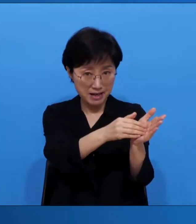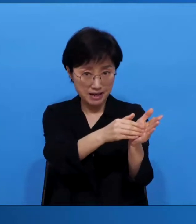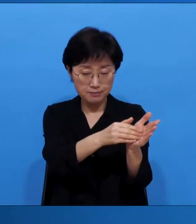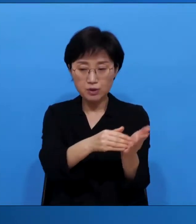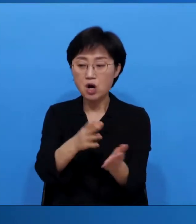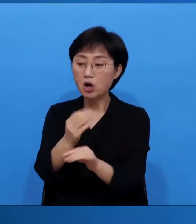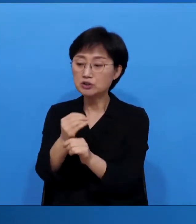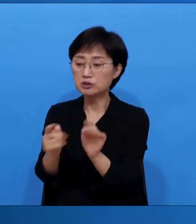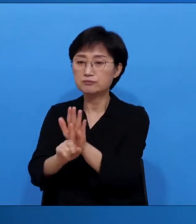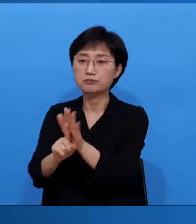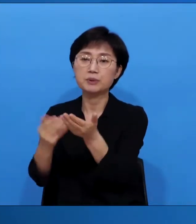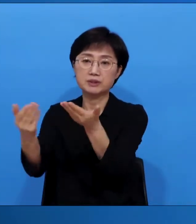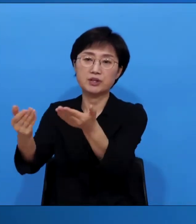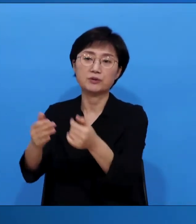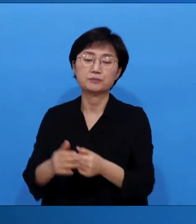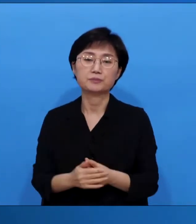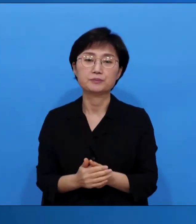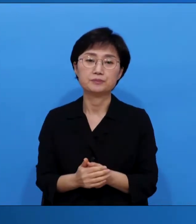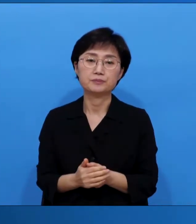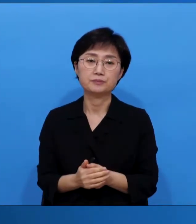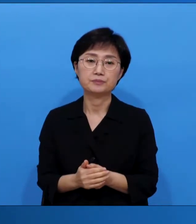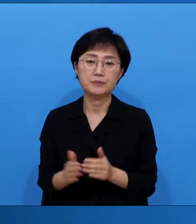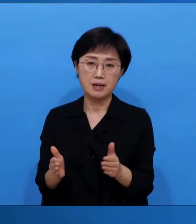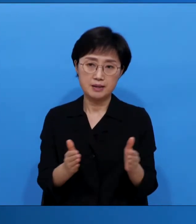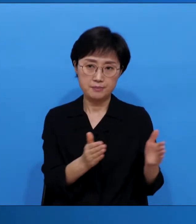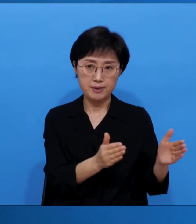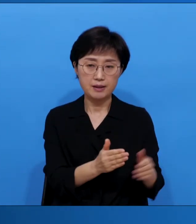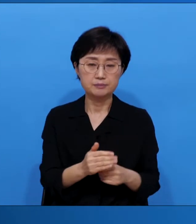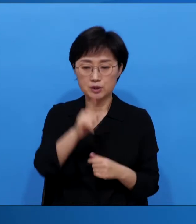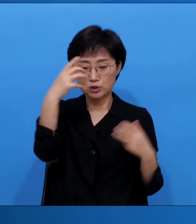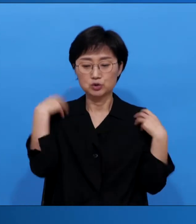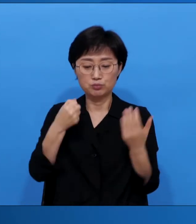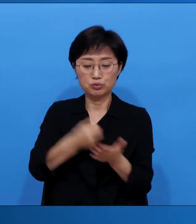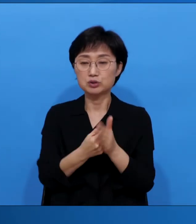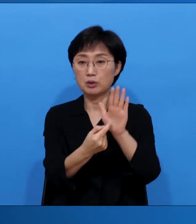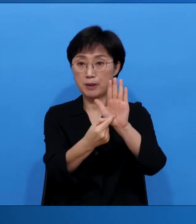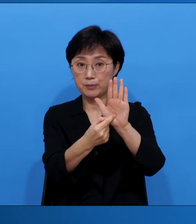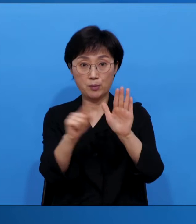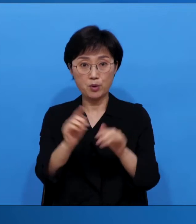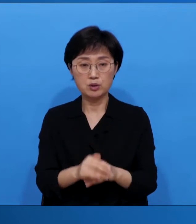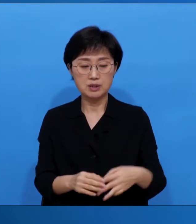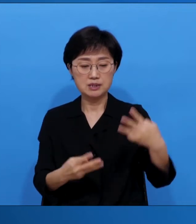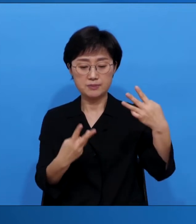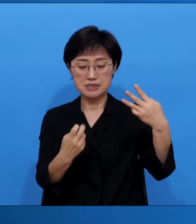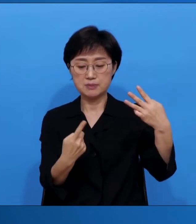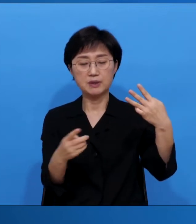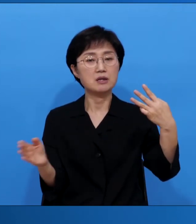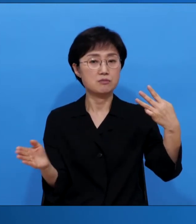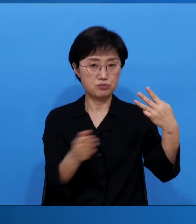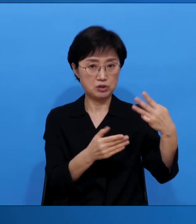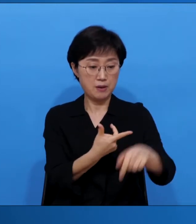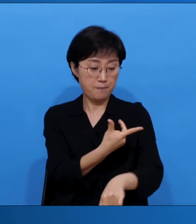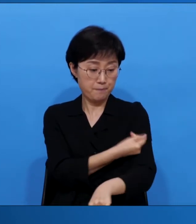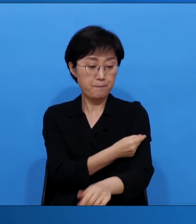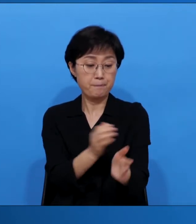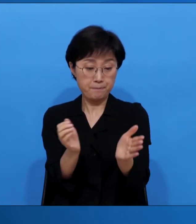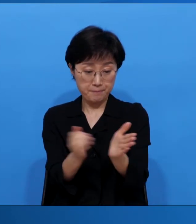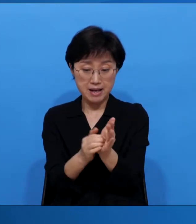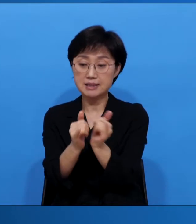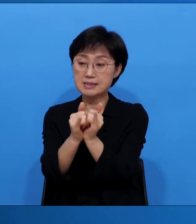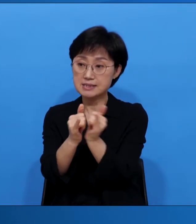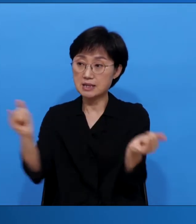통해 공지됩니다. 한편 한국 정부는 오는 3월 21일부터 코로나19 백신을 맞은 모든